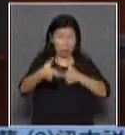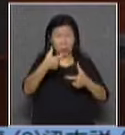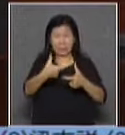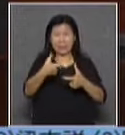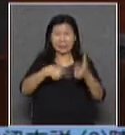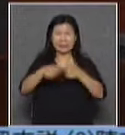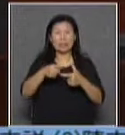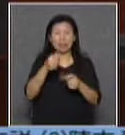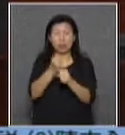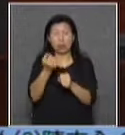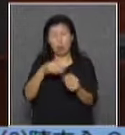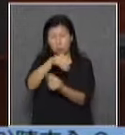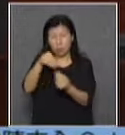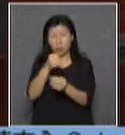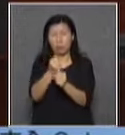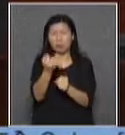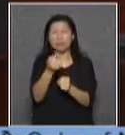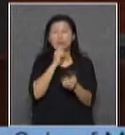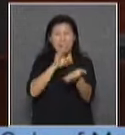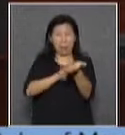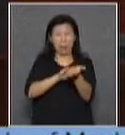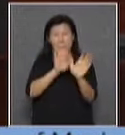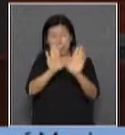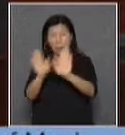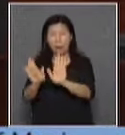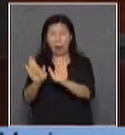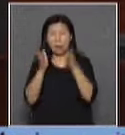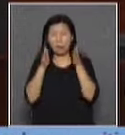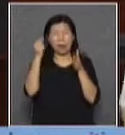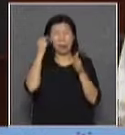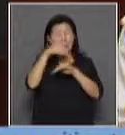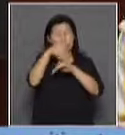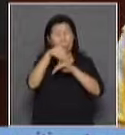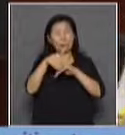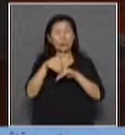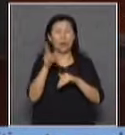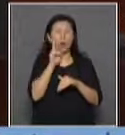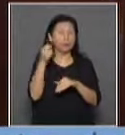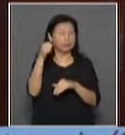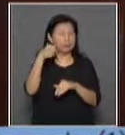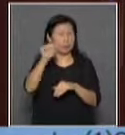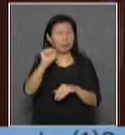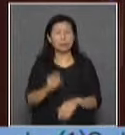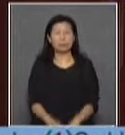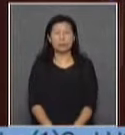欠佳，同埋咧對呢個醫療服務方面整體方向咧，我係不作認同嘅。